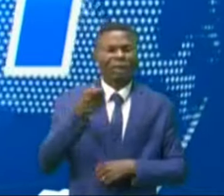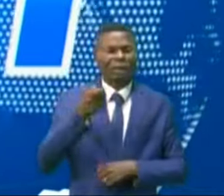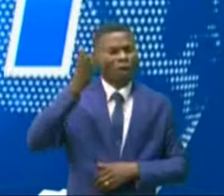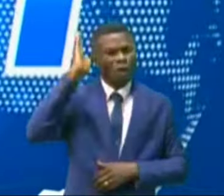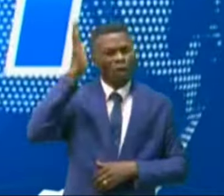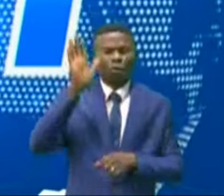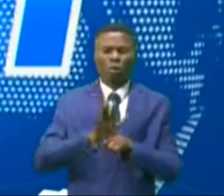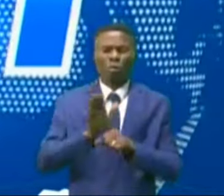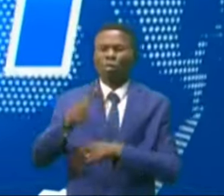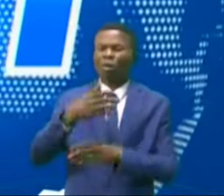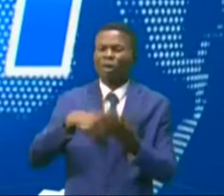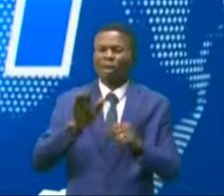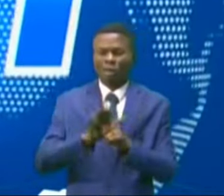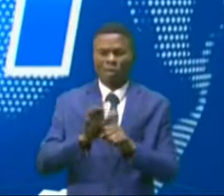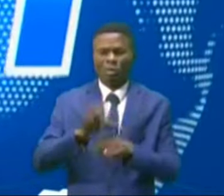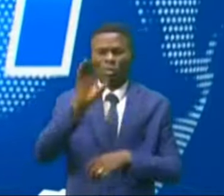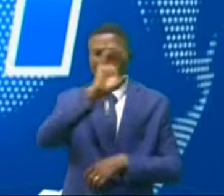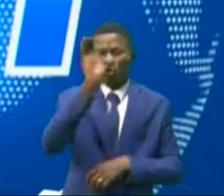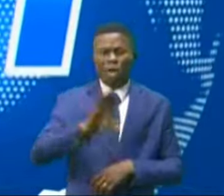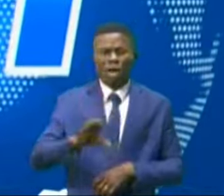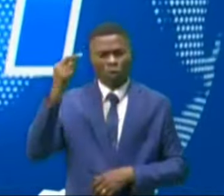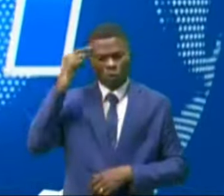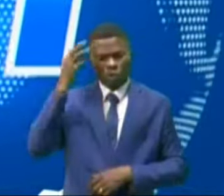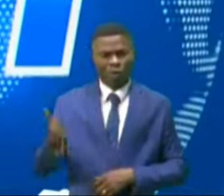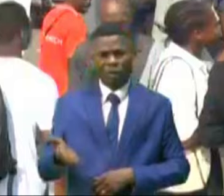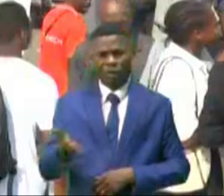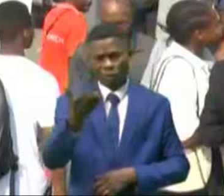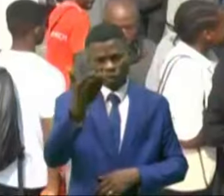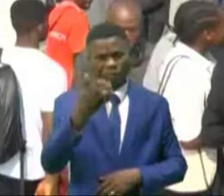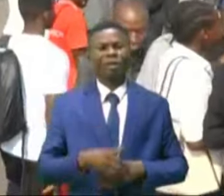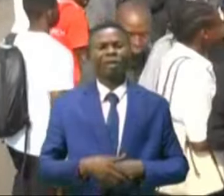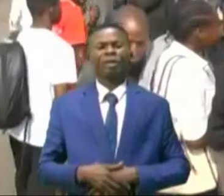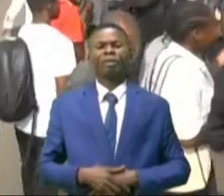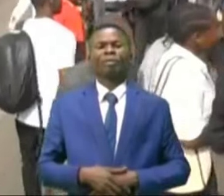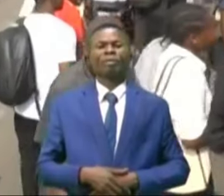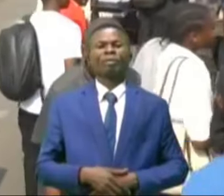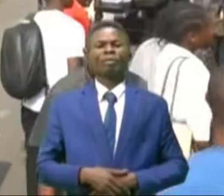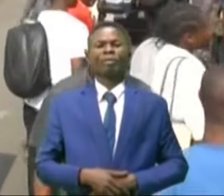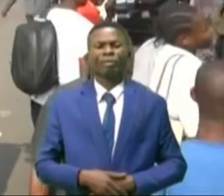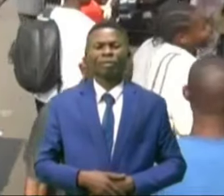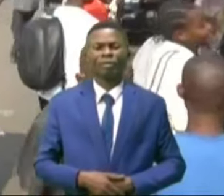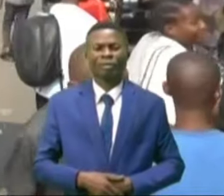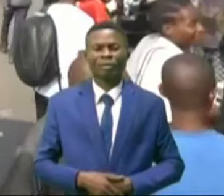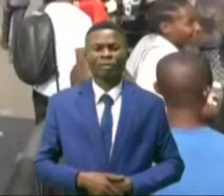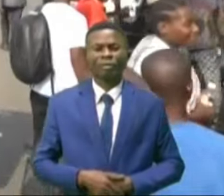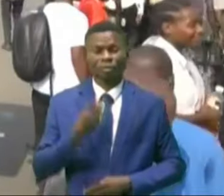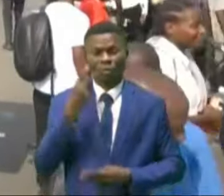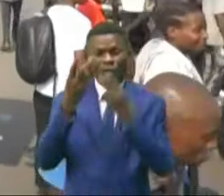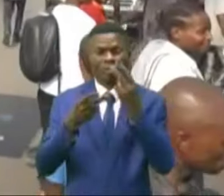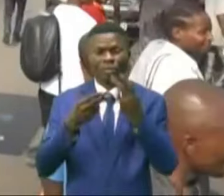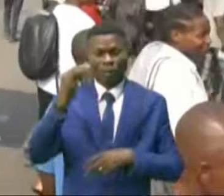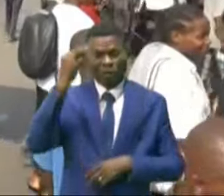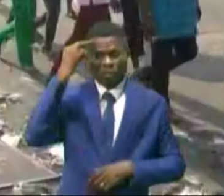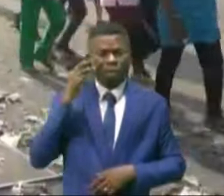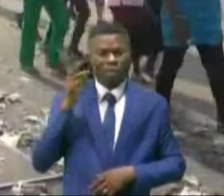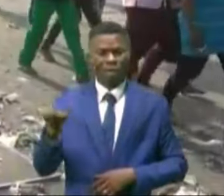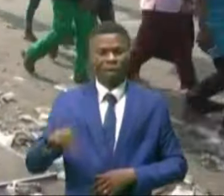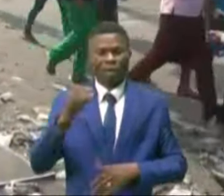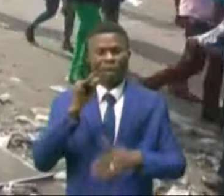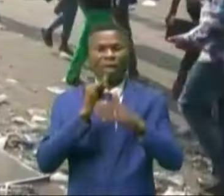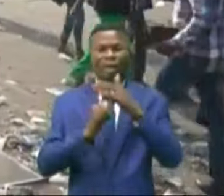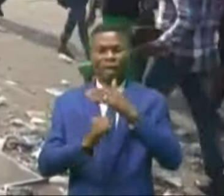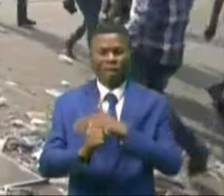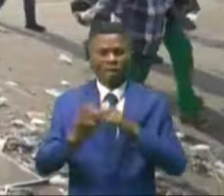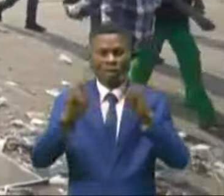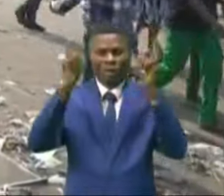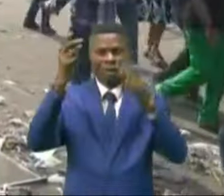et de l'insécurité. C'est un reportage de Anastasie Dumbu. Une mission d'itinérance du ministre provincial de l'Intérieur